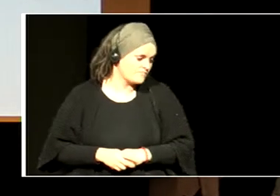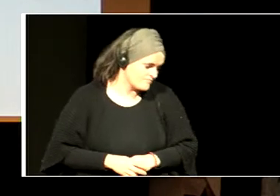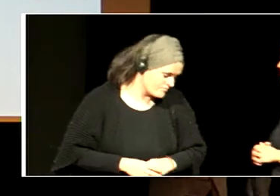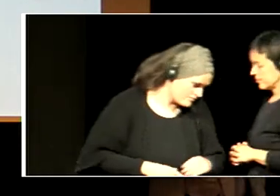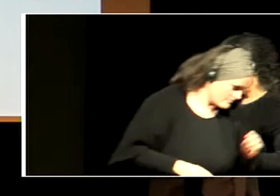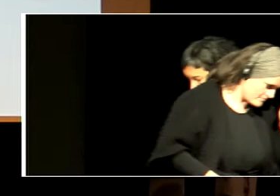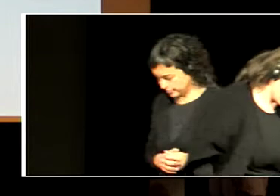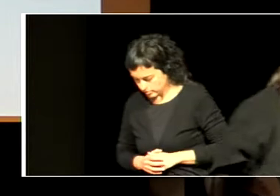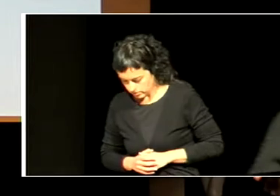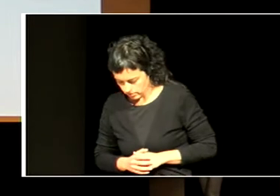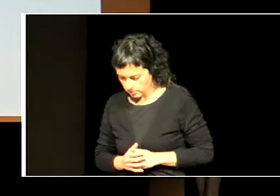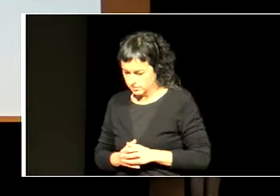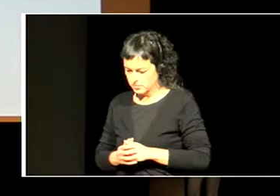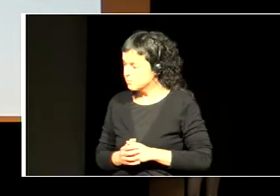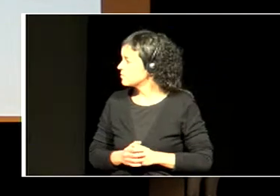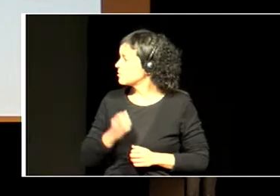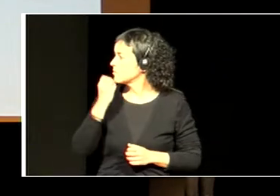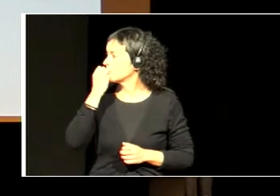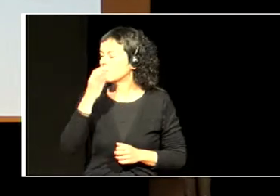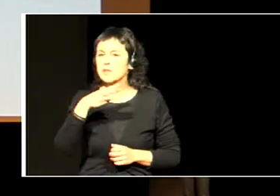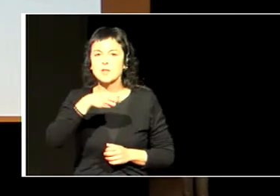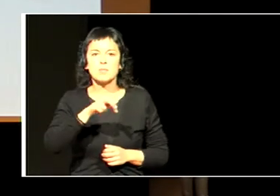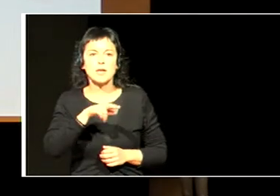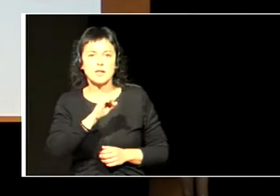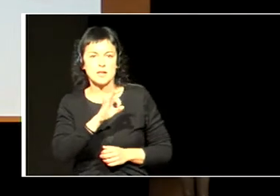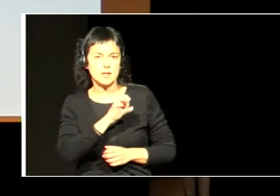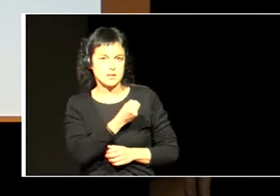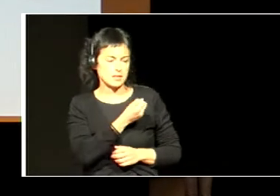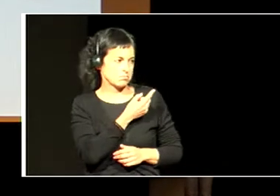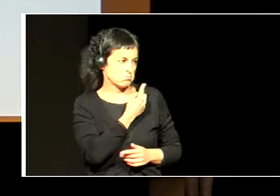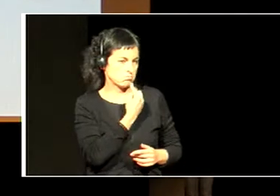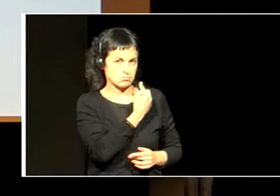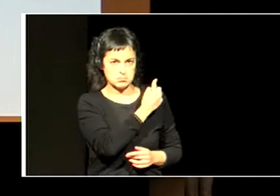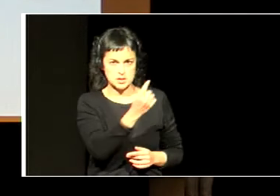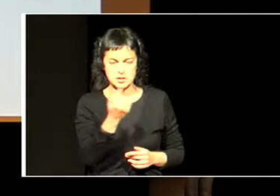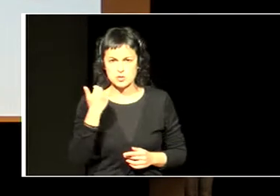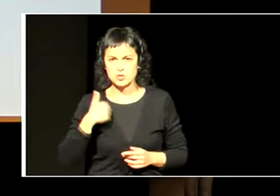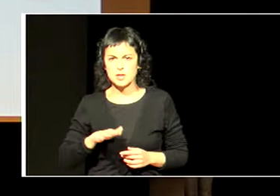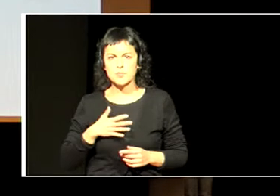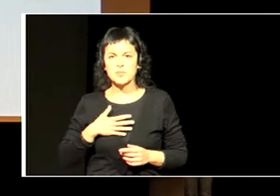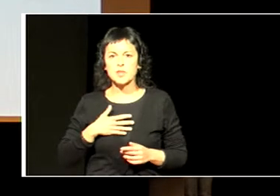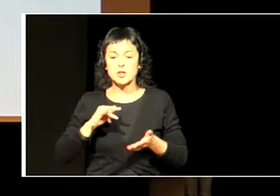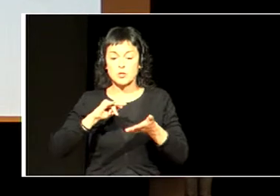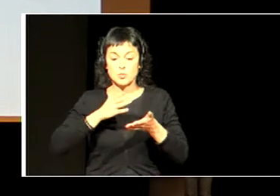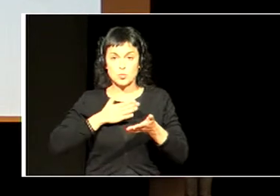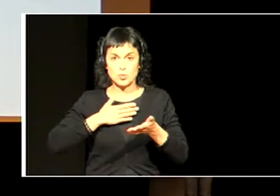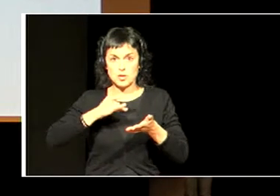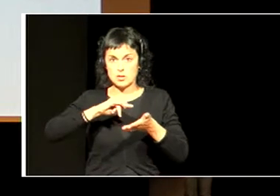Listo. Vale. Bueno, Marisa komentatu duen bezala, gure ezkidetza proiektu txertatzen da